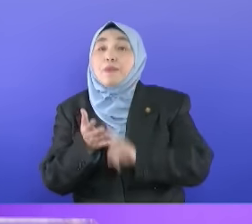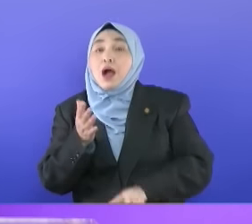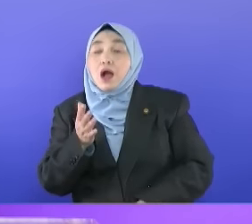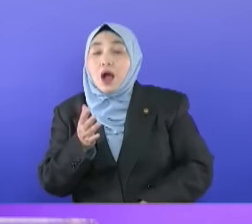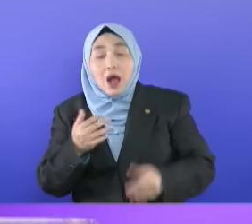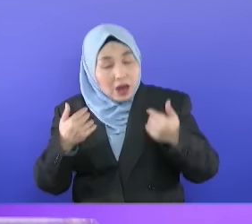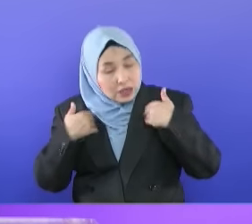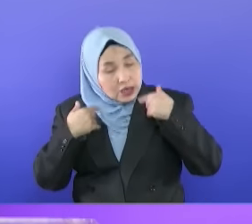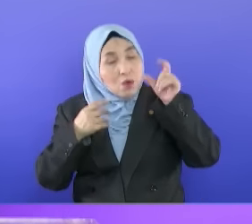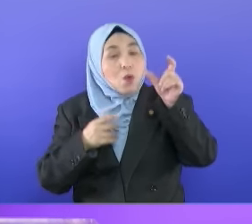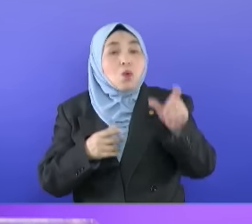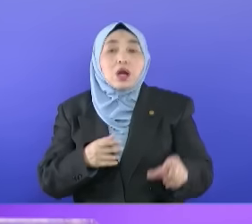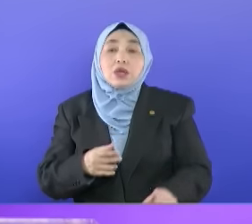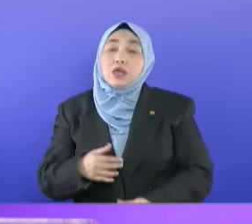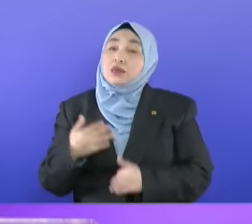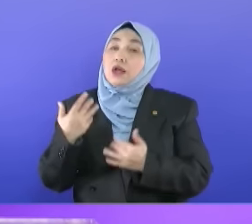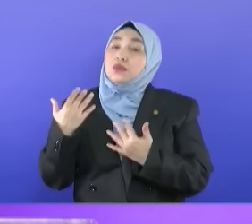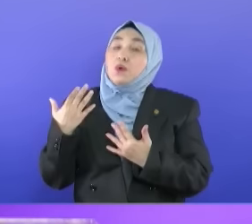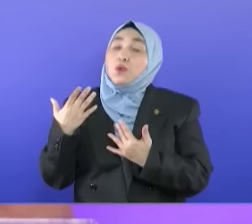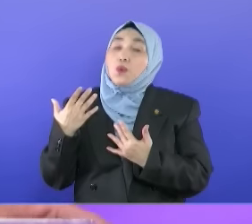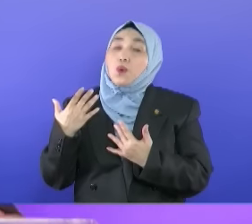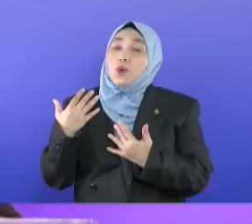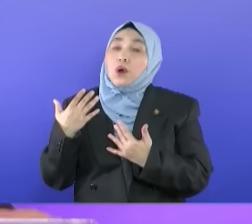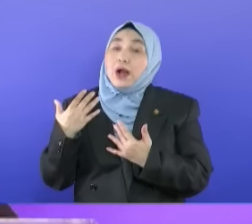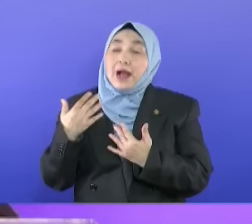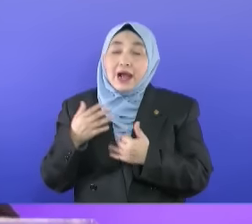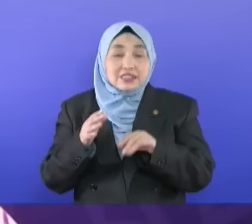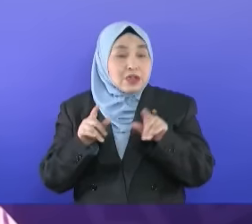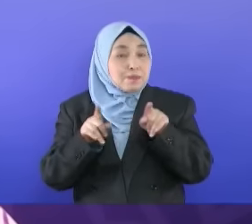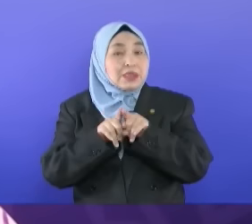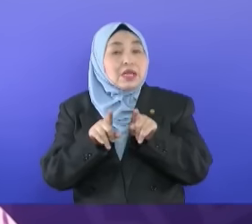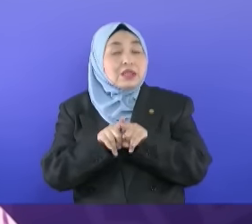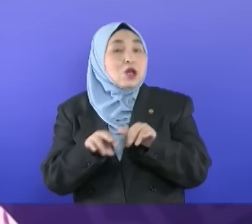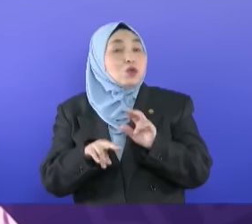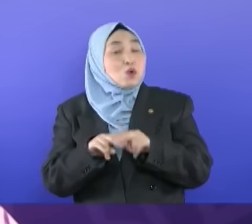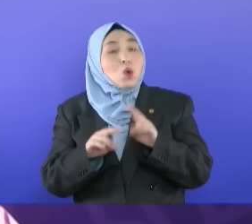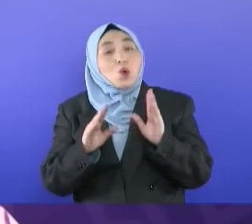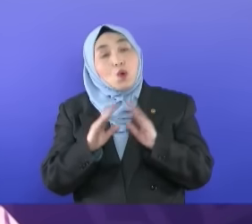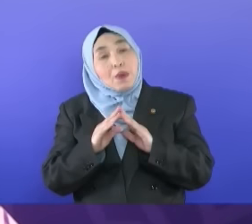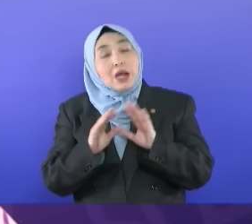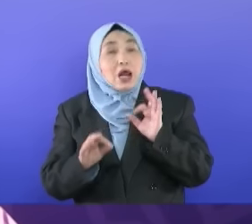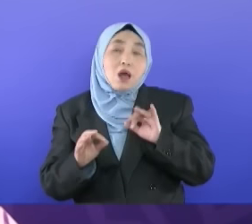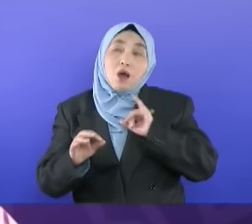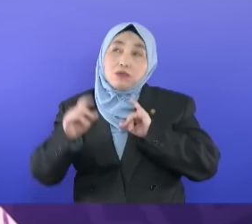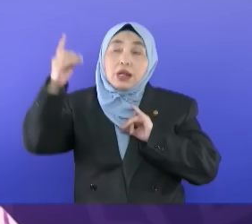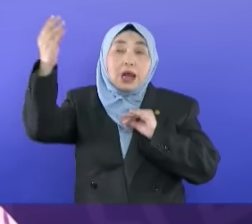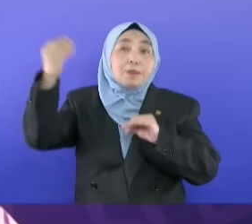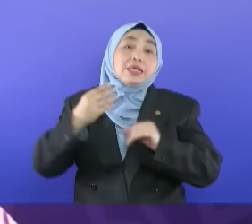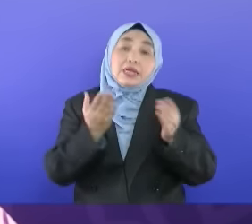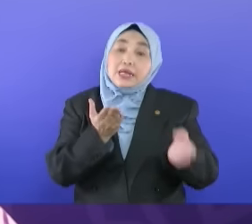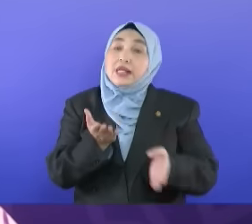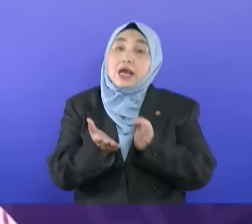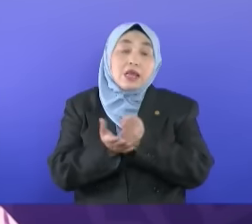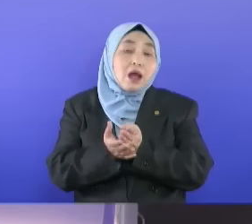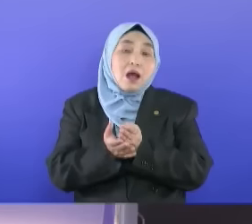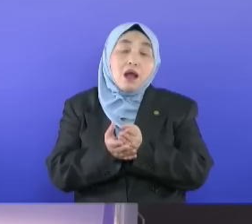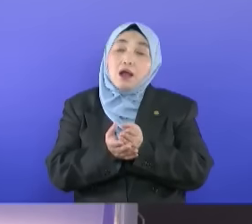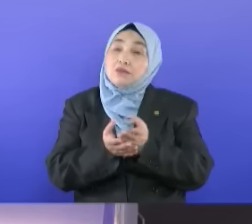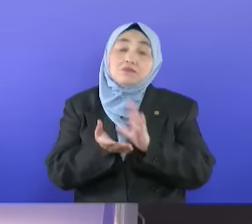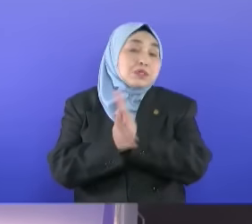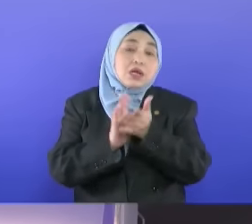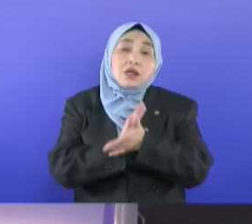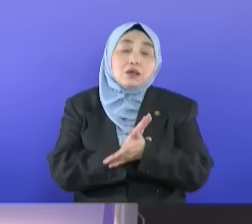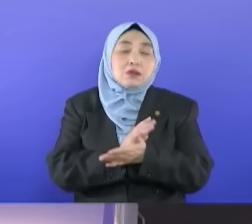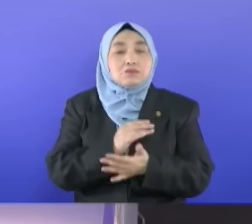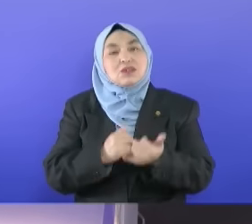ialah ada orang yang dia tunggu aja istilahnya nyeng-jeng Jadi dua anak bagi Hidayah Kun fayakunnya dia